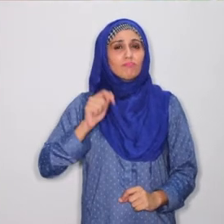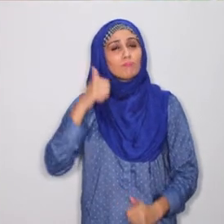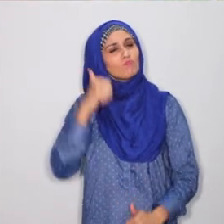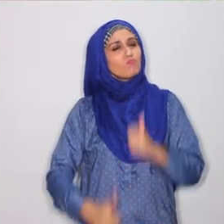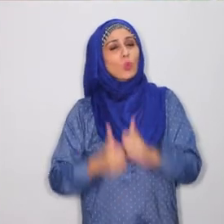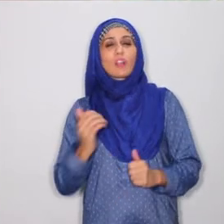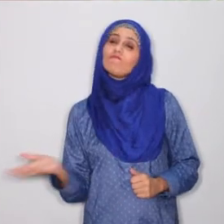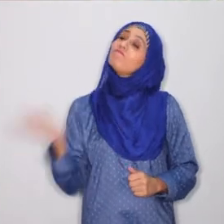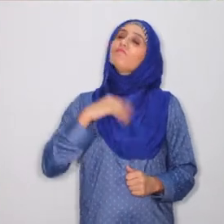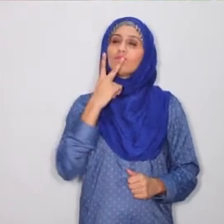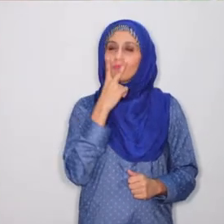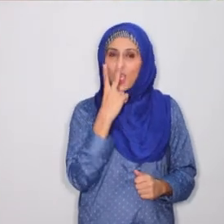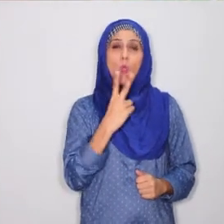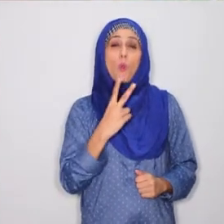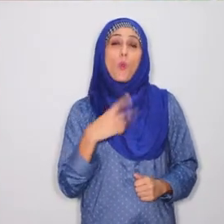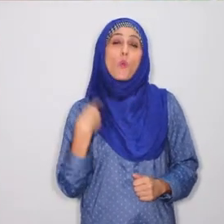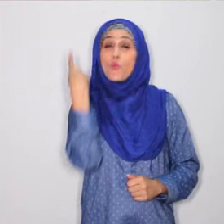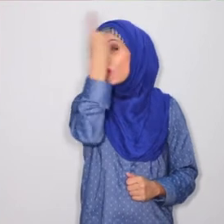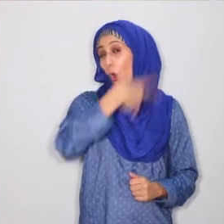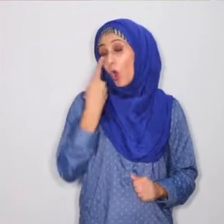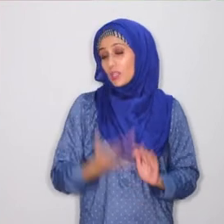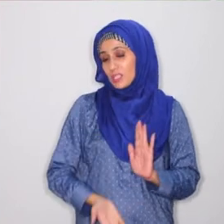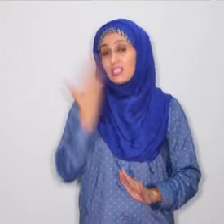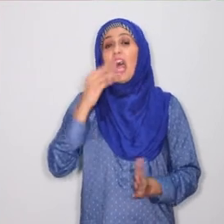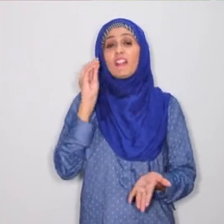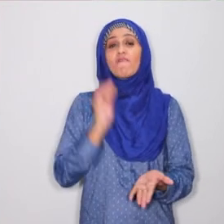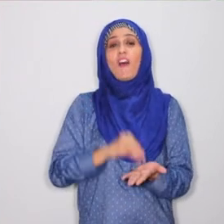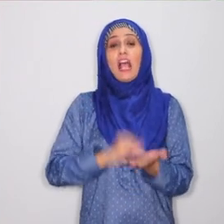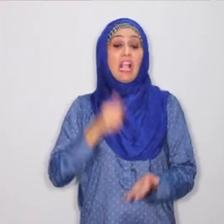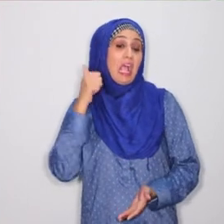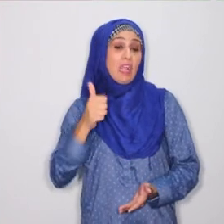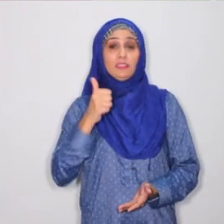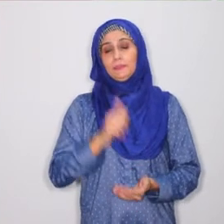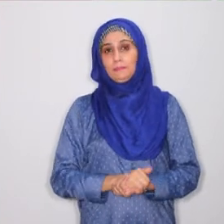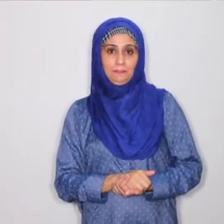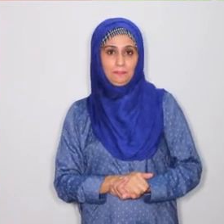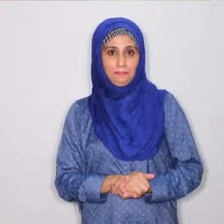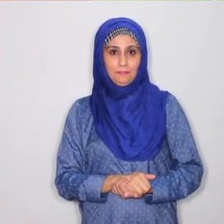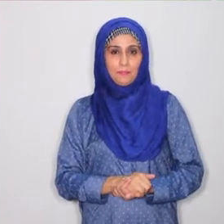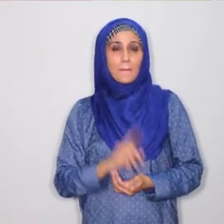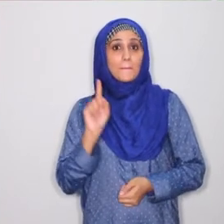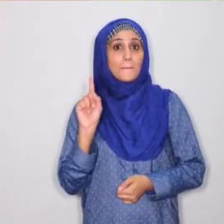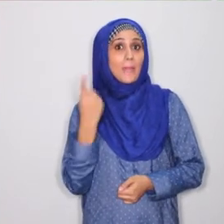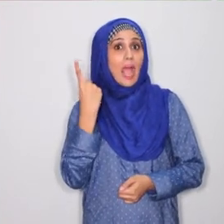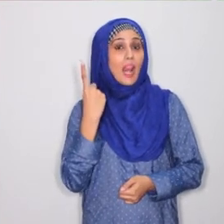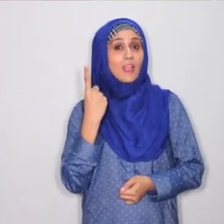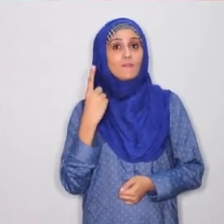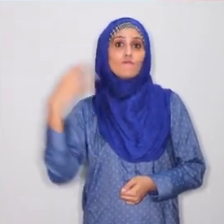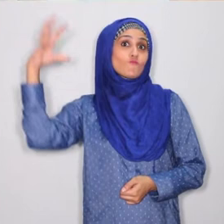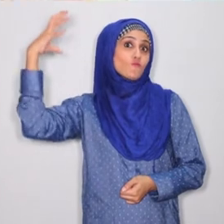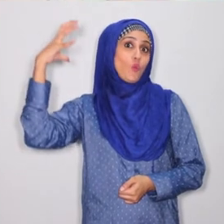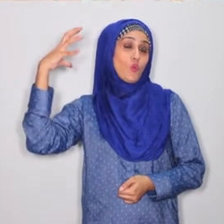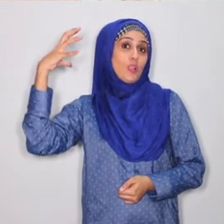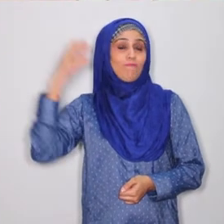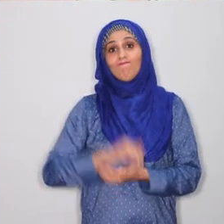जाए आइकॉन ज्यादा अच्छा है जो पहली बारी सूरज की आई सूरज